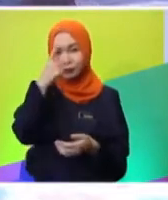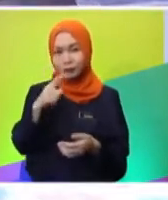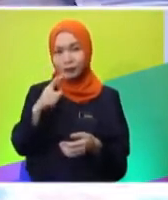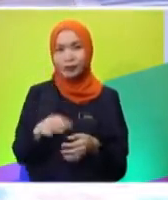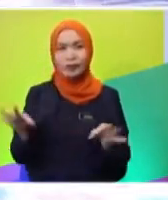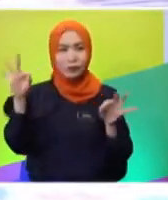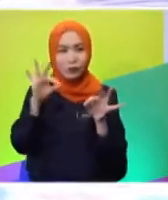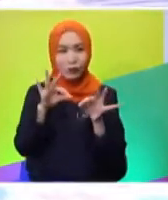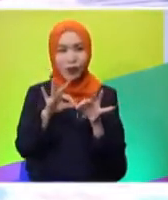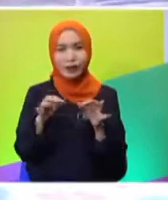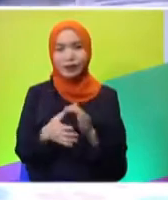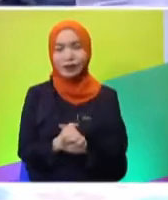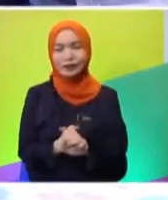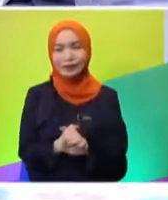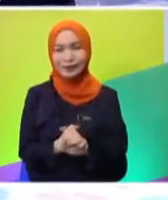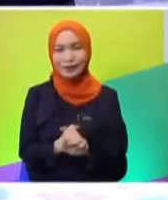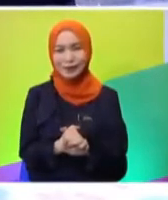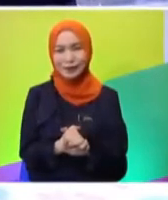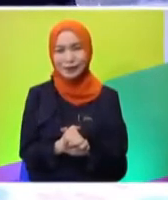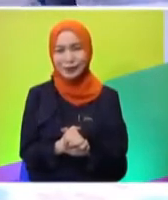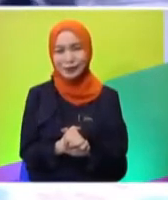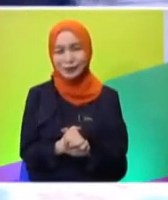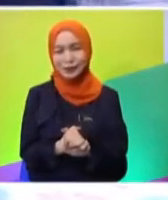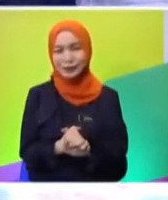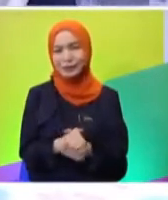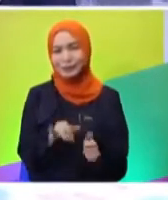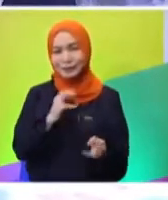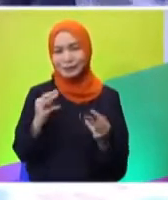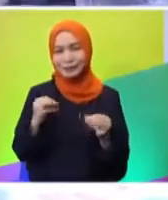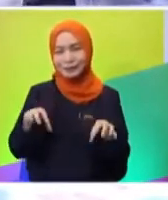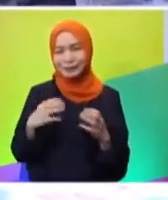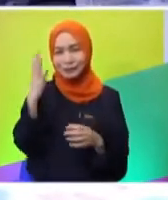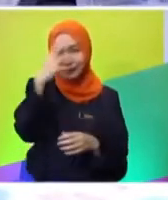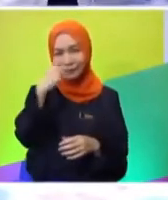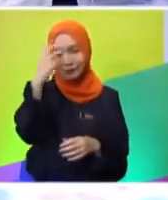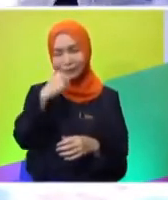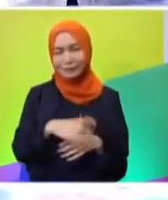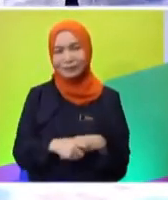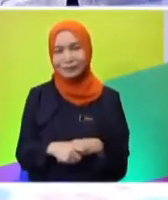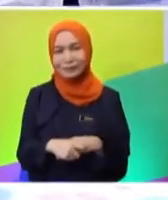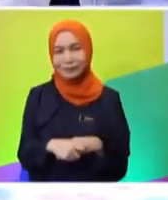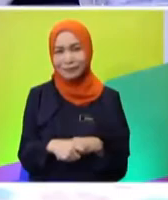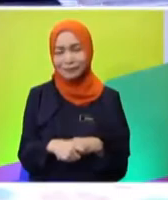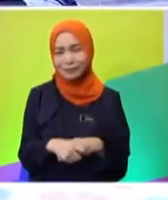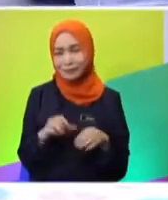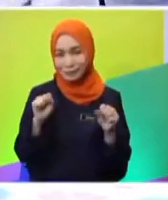besok jalur singkat jari-jari hahaha eh berdampak